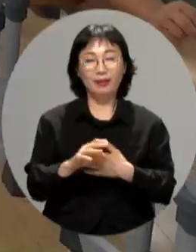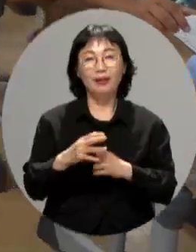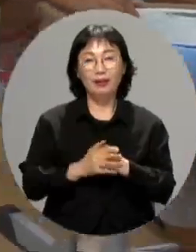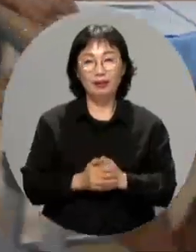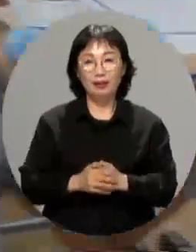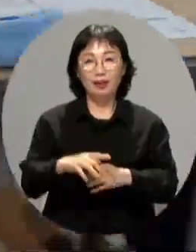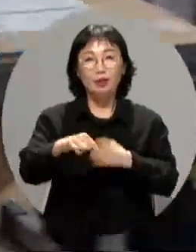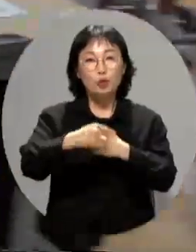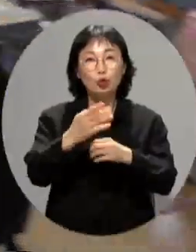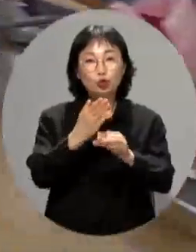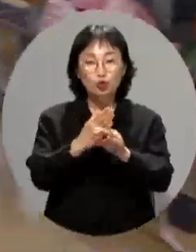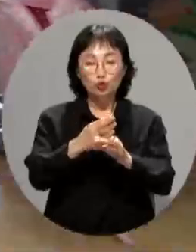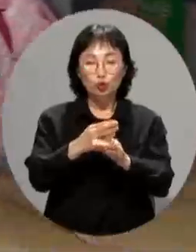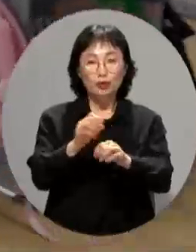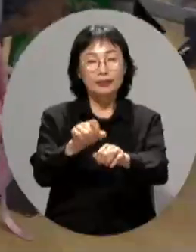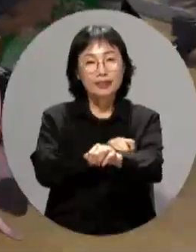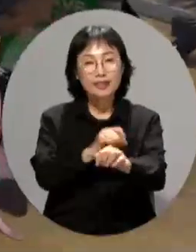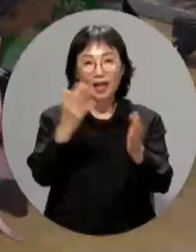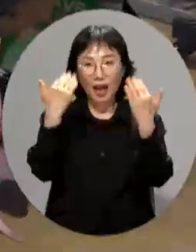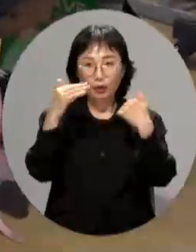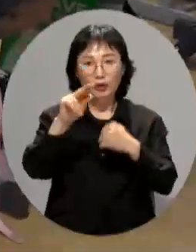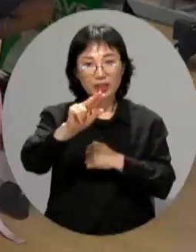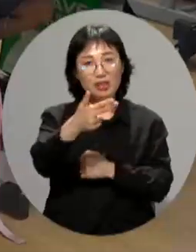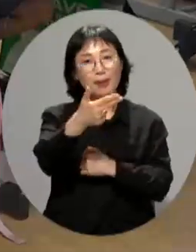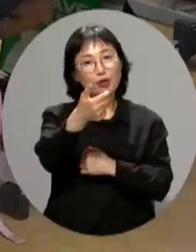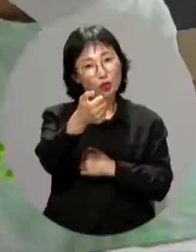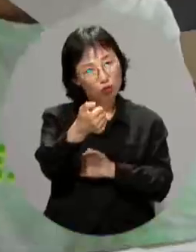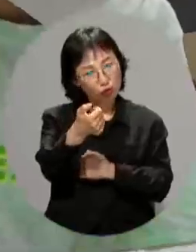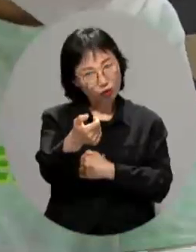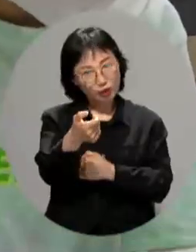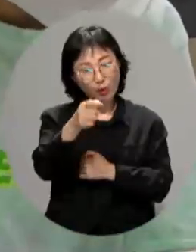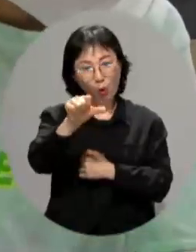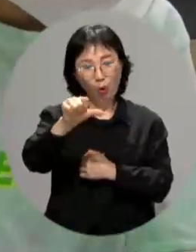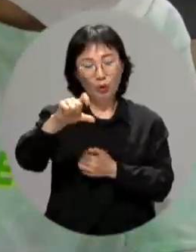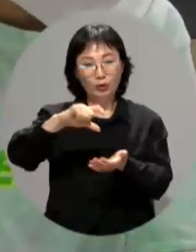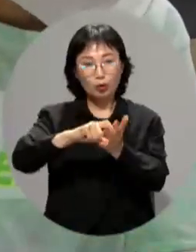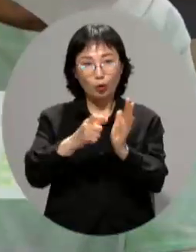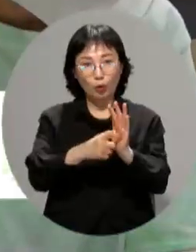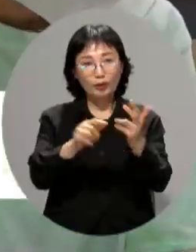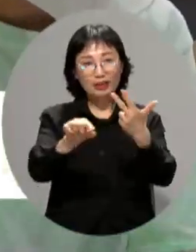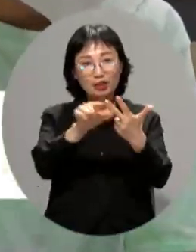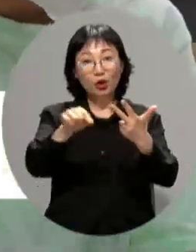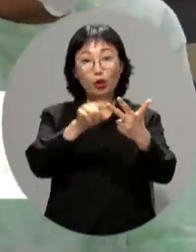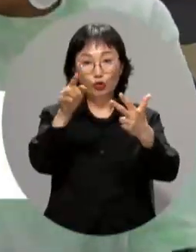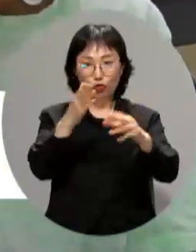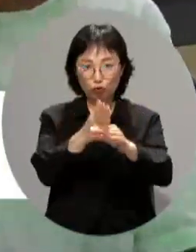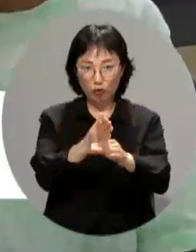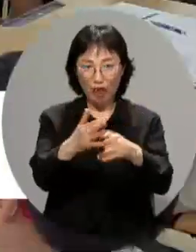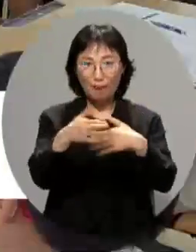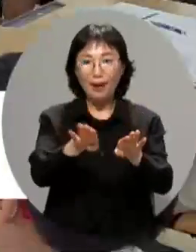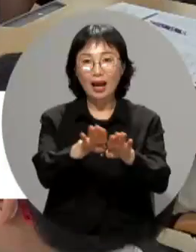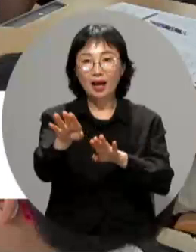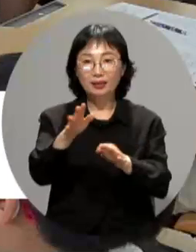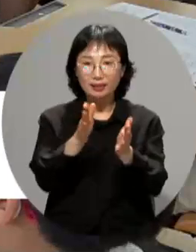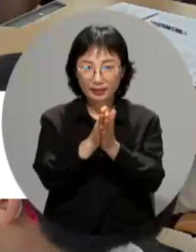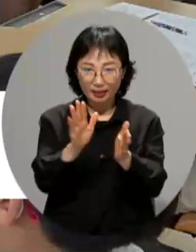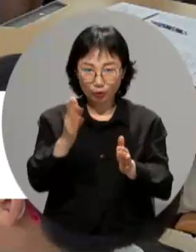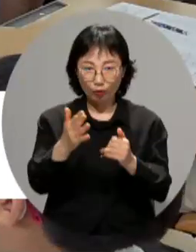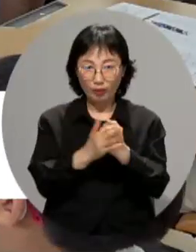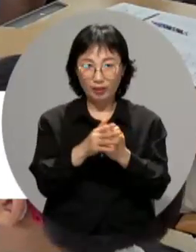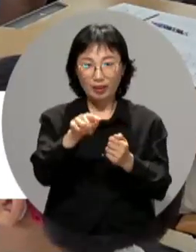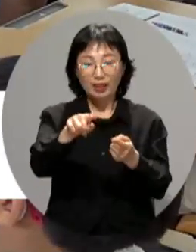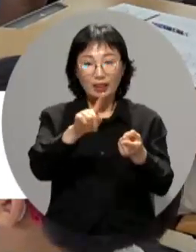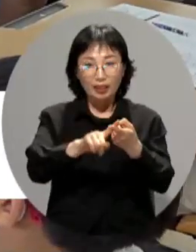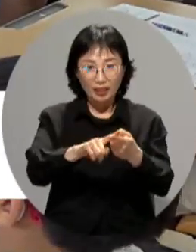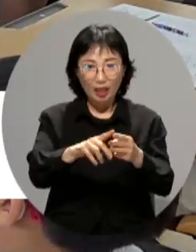도내 초중고 특수학교 765개 교가 이르면 이번 주 늦어도 이달 안으로 방학에 들어갑니다. 평균 방학